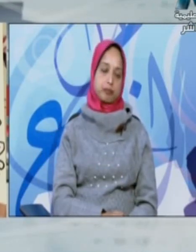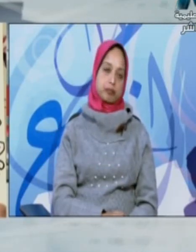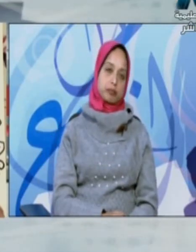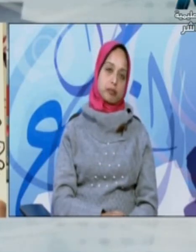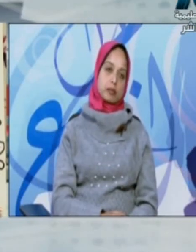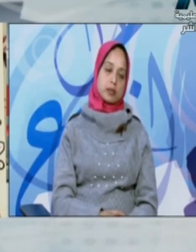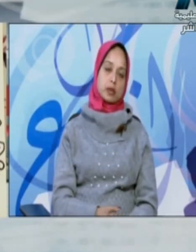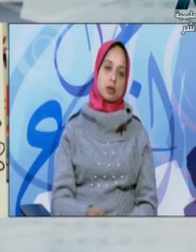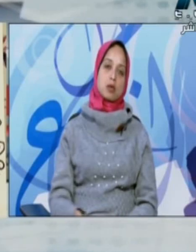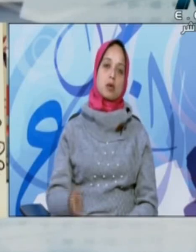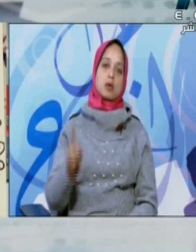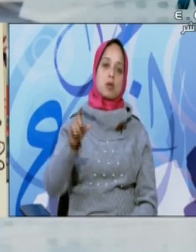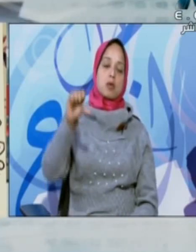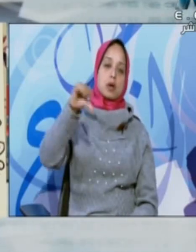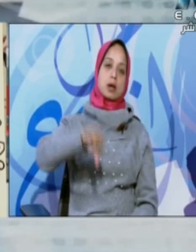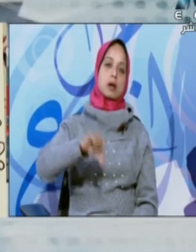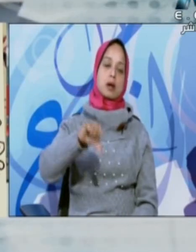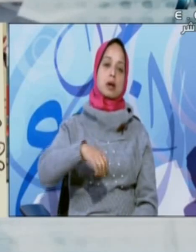وإلغائها